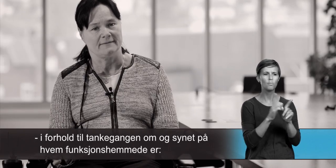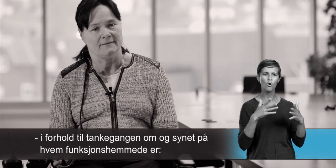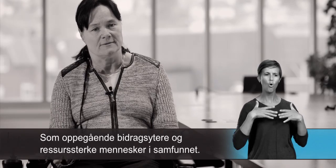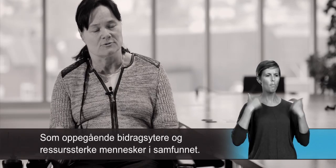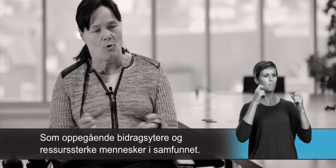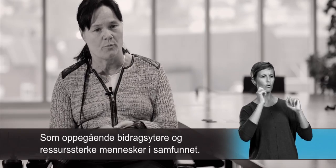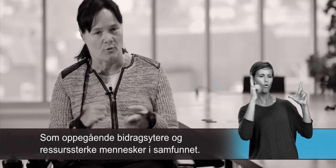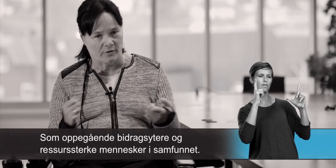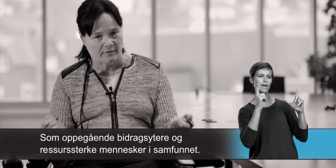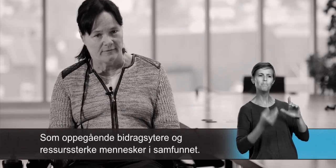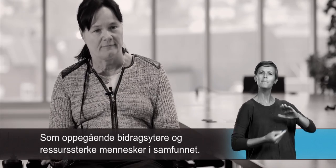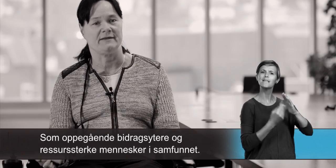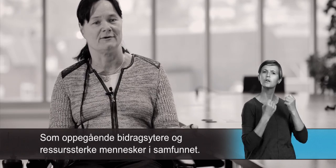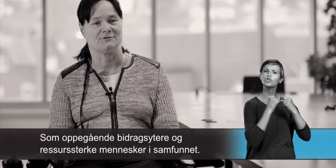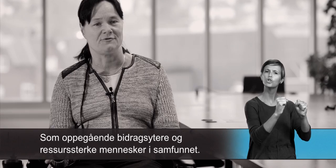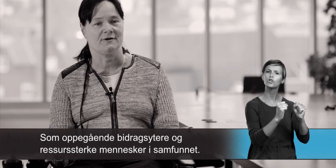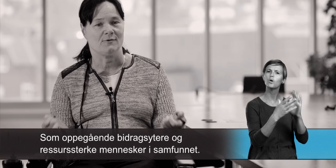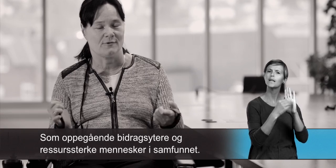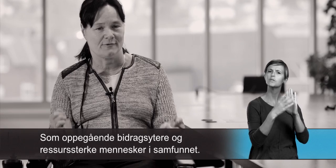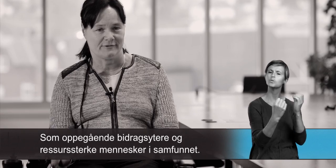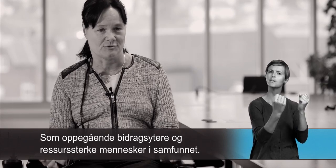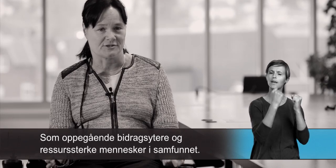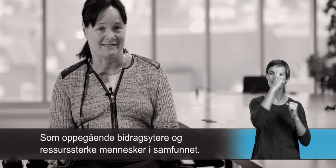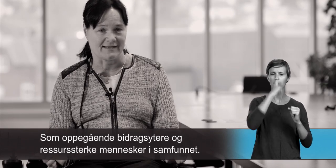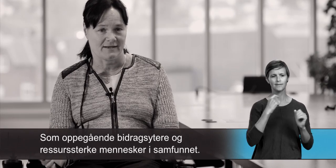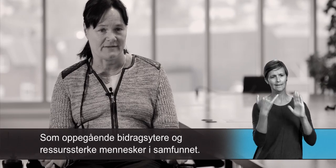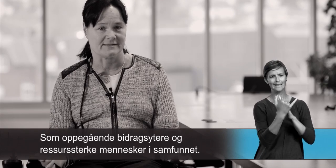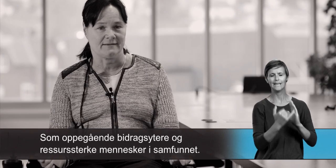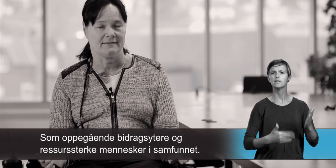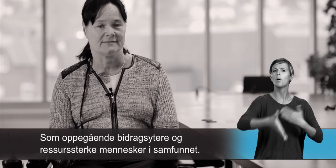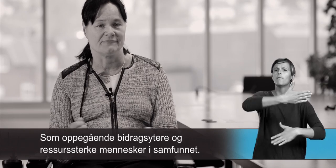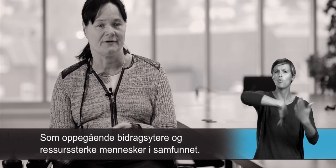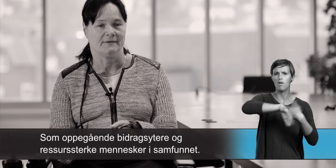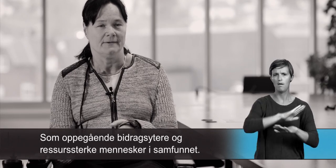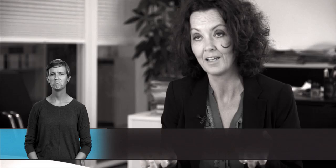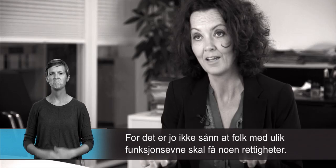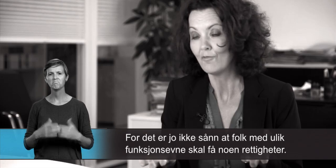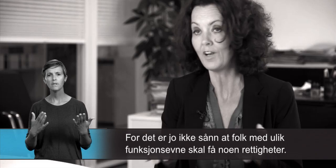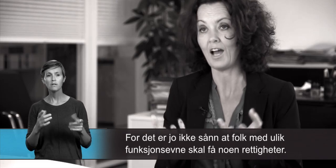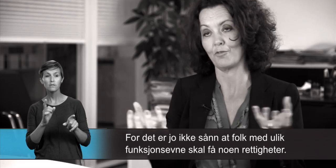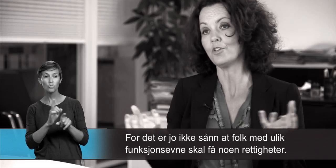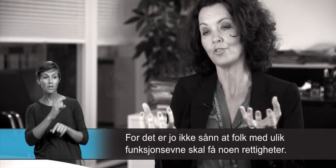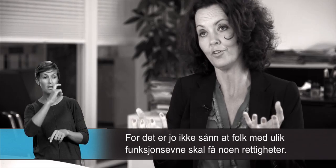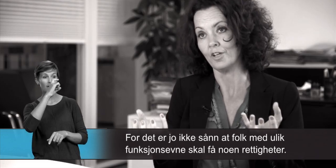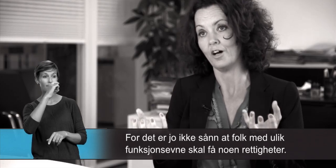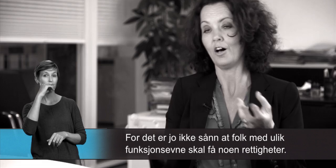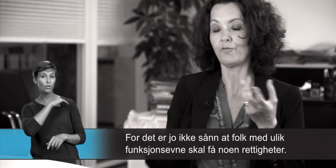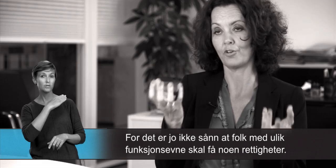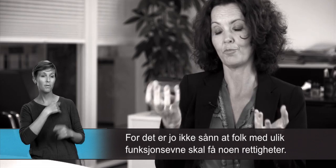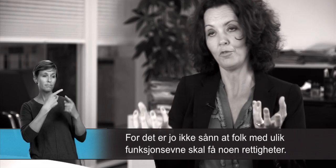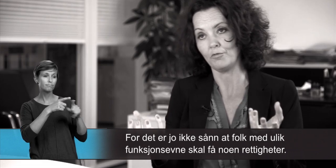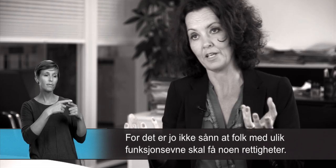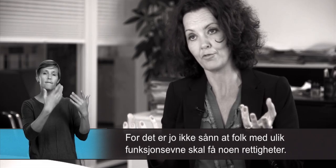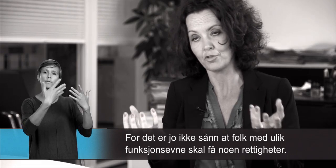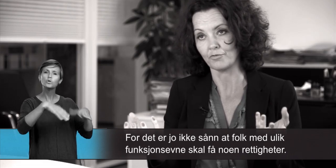er. Som oppegående bidragsytere og ressurssterke mennesker i samfunnet. For det er jo ikke sånn at